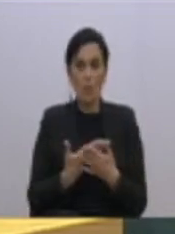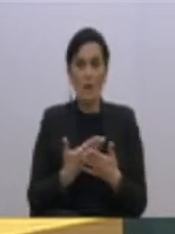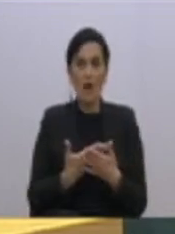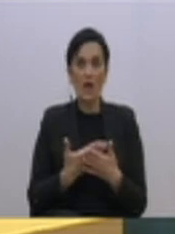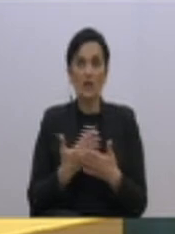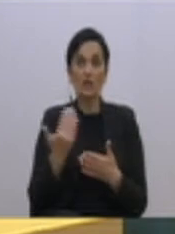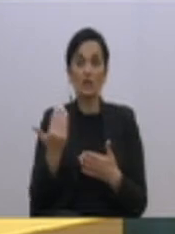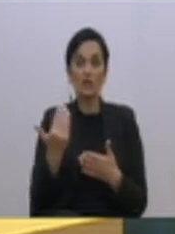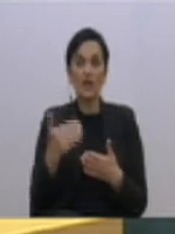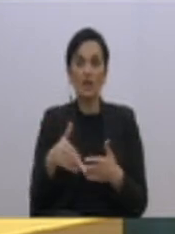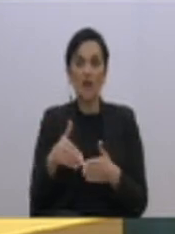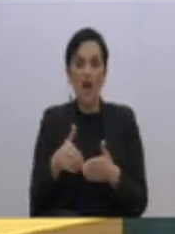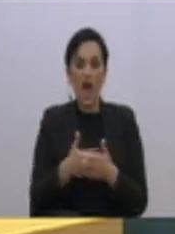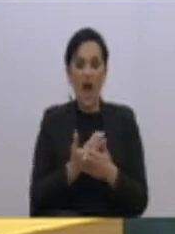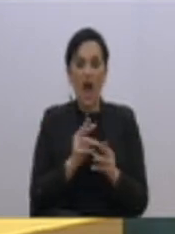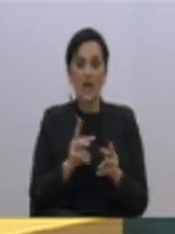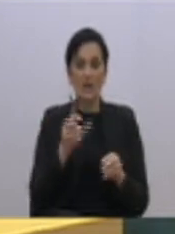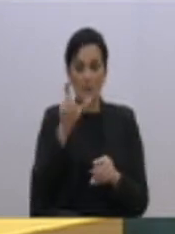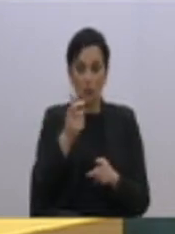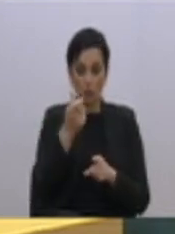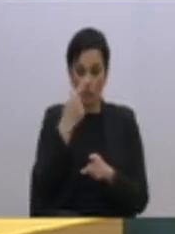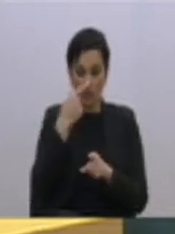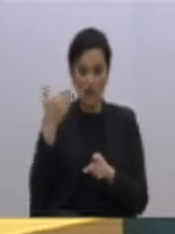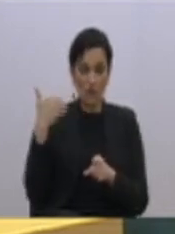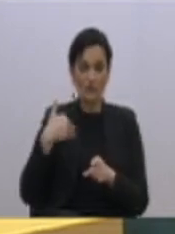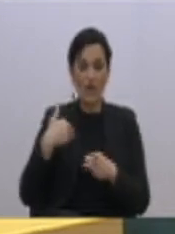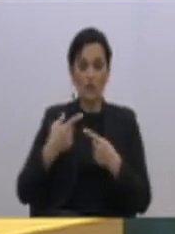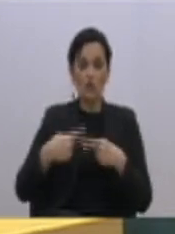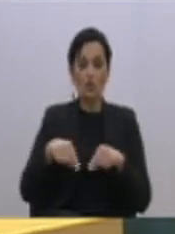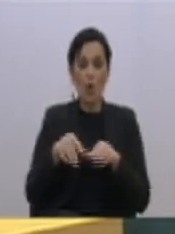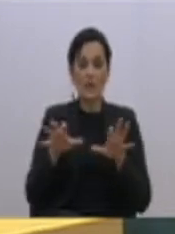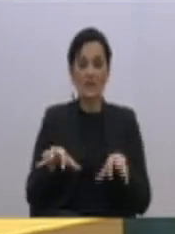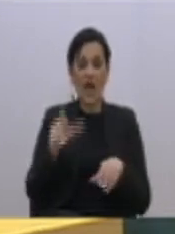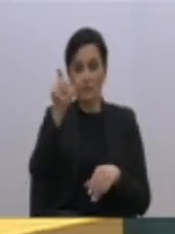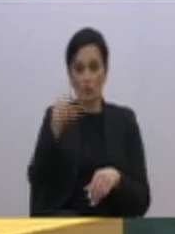თქვენი ახალი მინისტრი, რომელიც ცოტა ხნის წინ ჩვენი კომიტეტის თავმჯდომარე იყო,